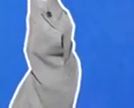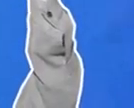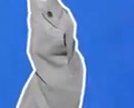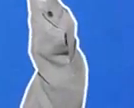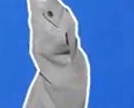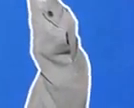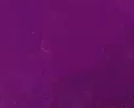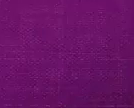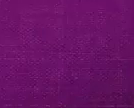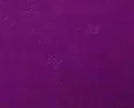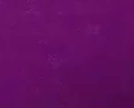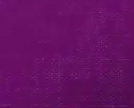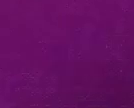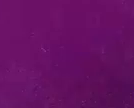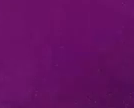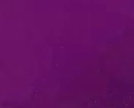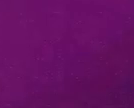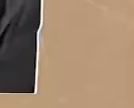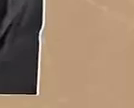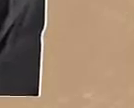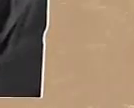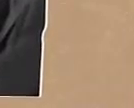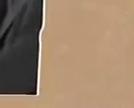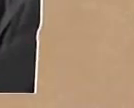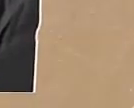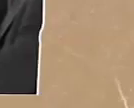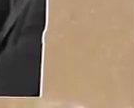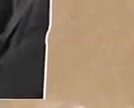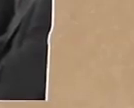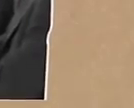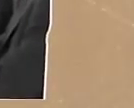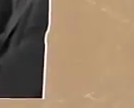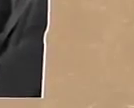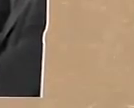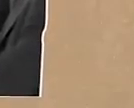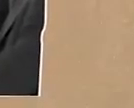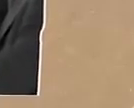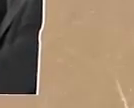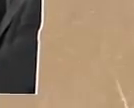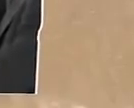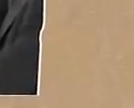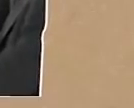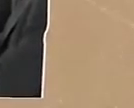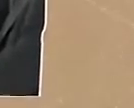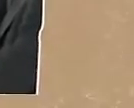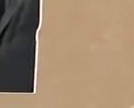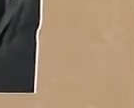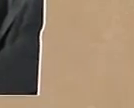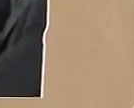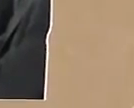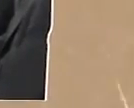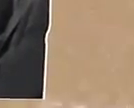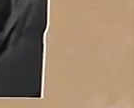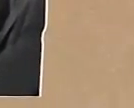qarorning natijasi. Muzokara olib borish ko'nikmasi. Rahbar yoki mas'ul shaxs sifatida kelishuvlar qilish, o'zaro munosabatlarda aniq